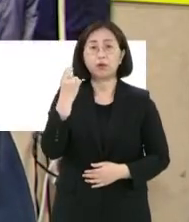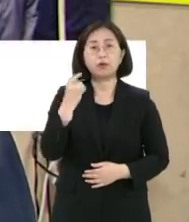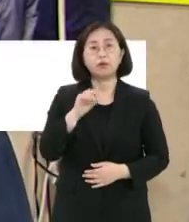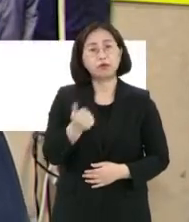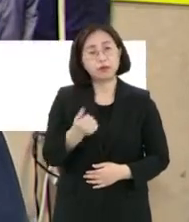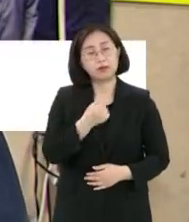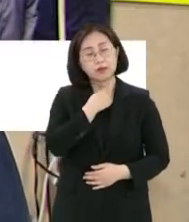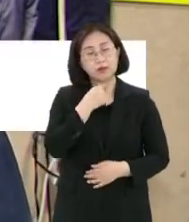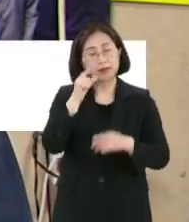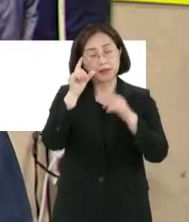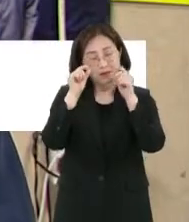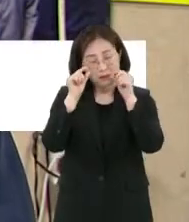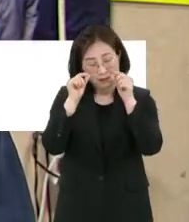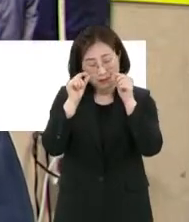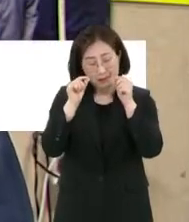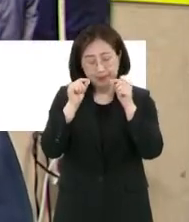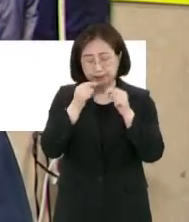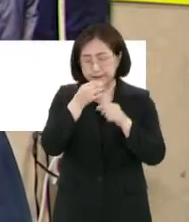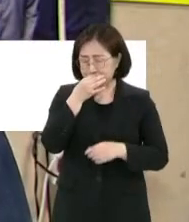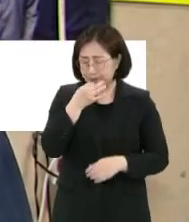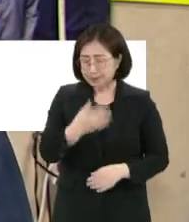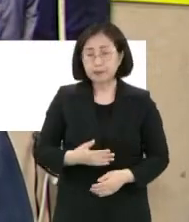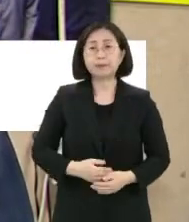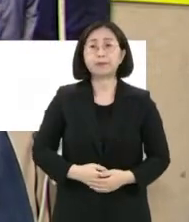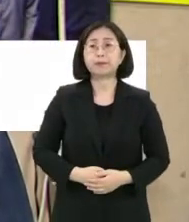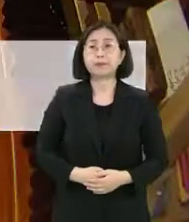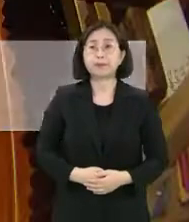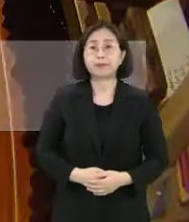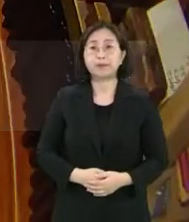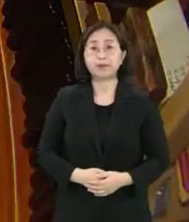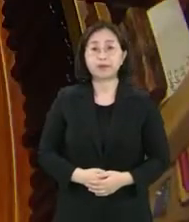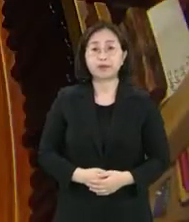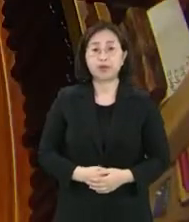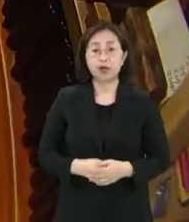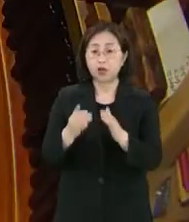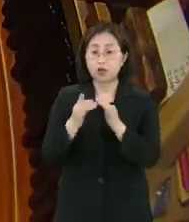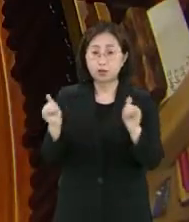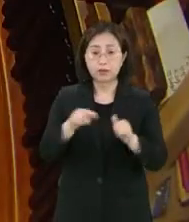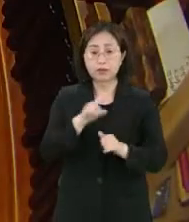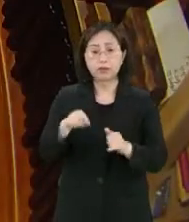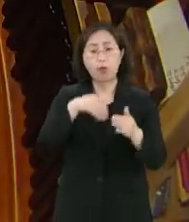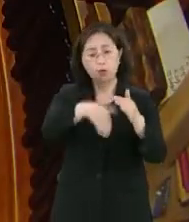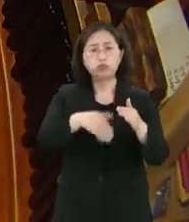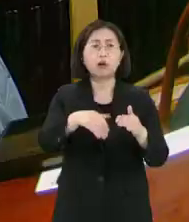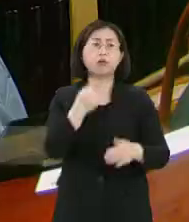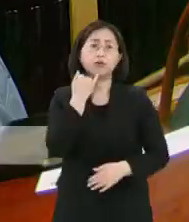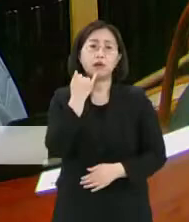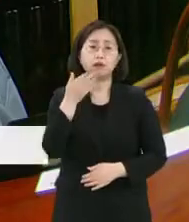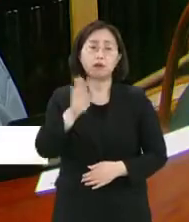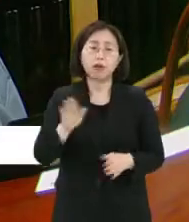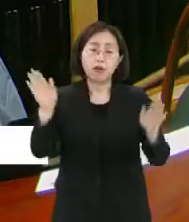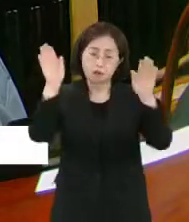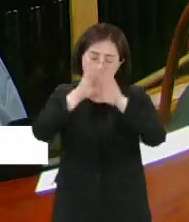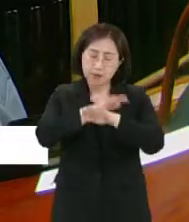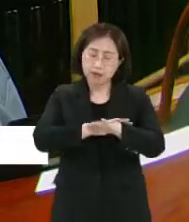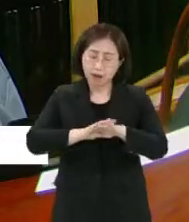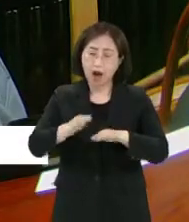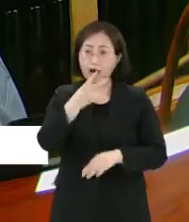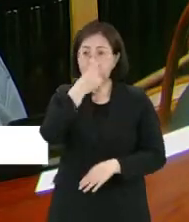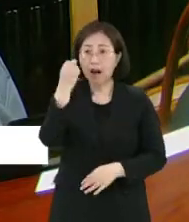싶고 잠도 못 자고 너무 힘든 나날을 보내고 있는 거죠. 주민들은 공사를 하는 건 좋지만 잠이라도 잘 수